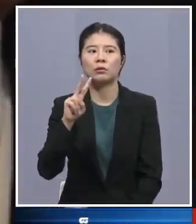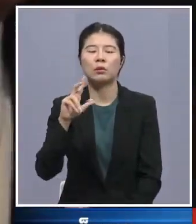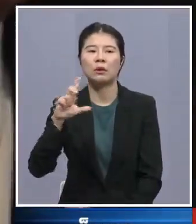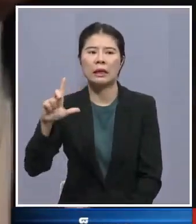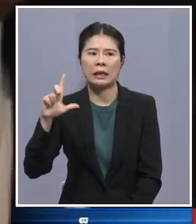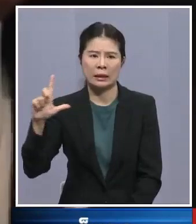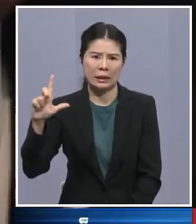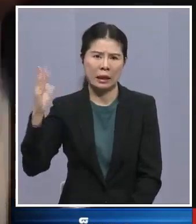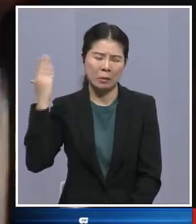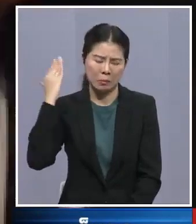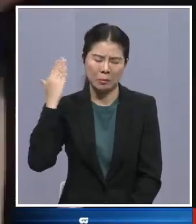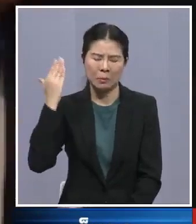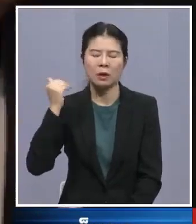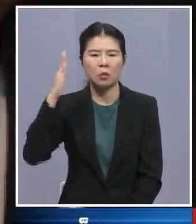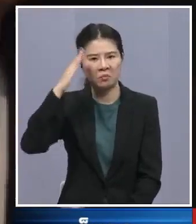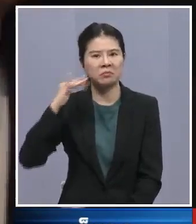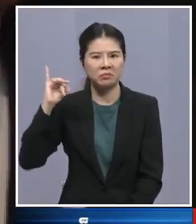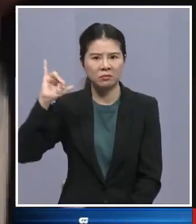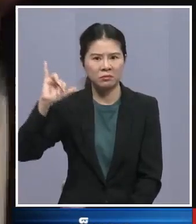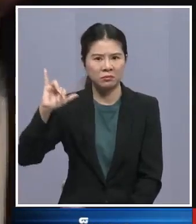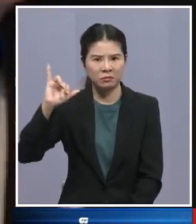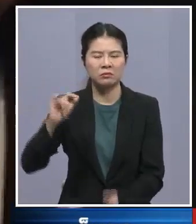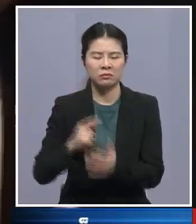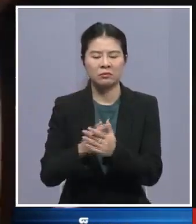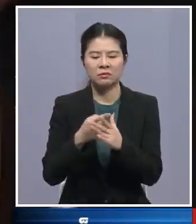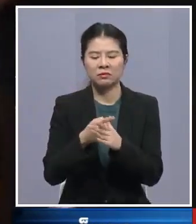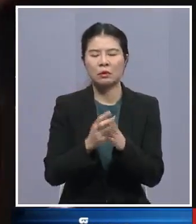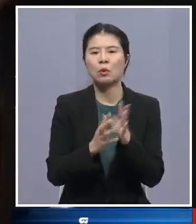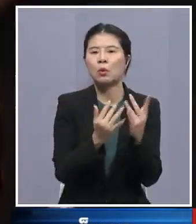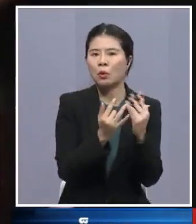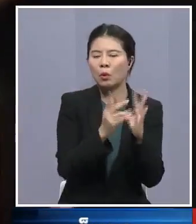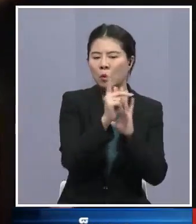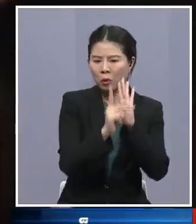ก็ย้ำแล้วย้ำอีกนะว่ามันจะต้องผ่านกระบวนการตีความโดยกฤษฎีกา